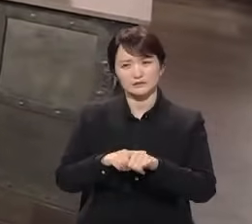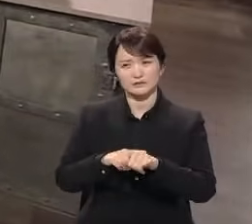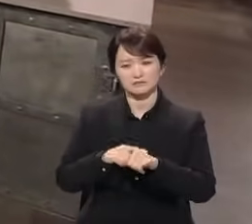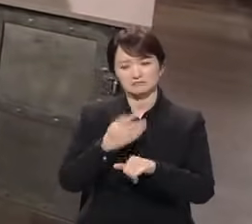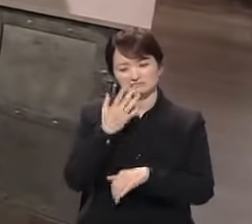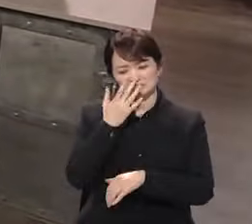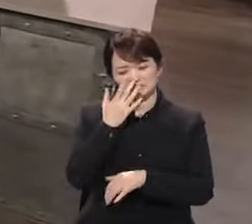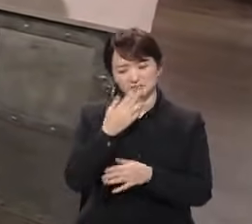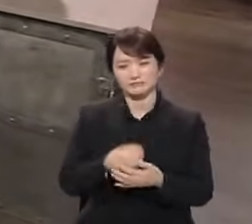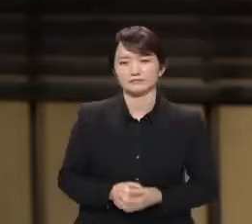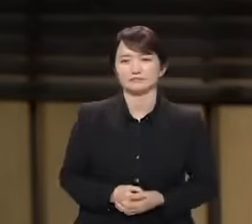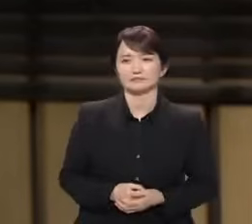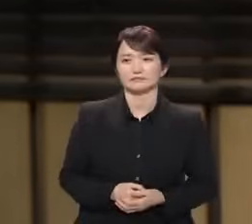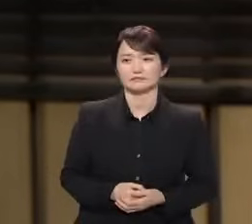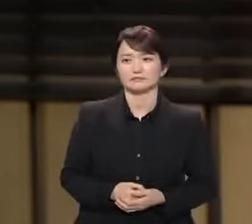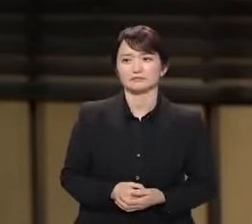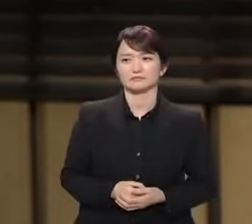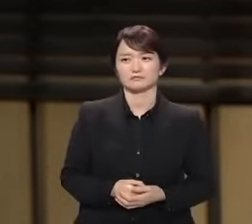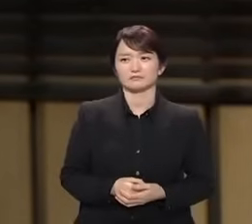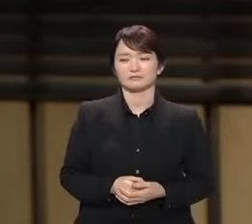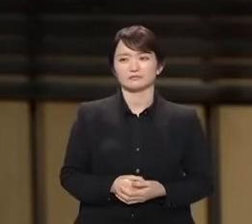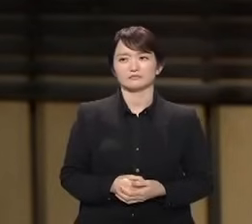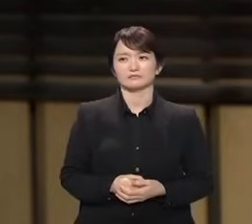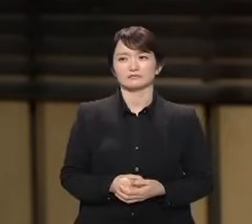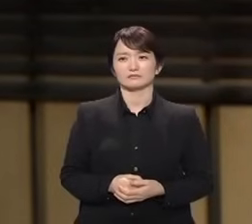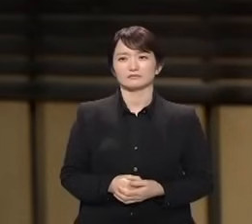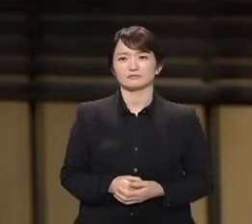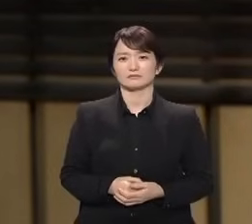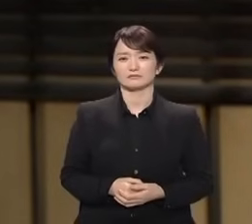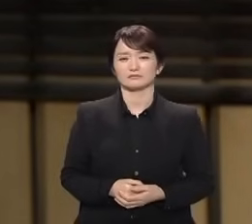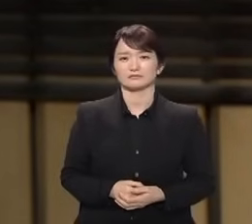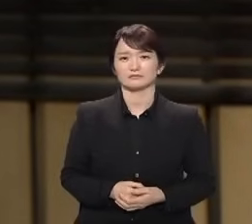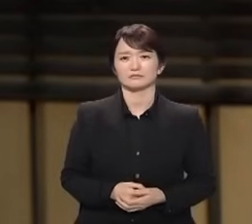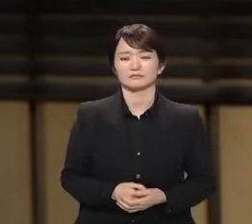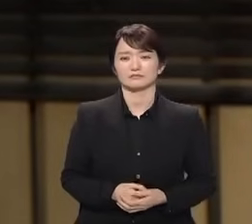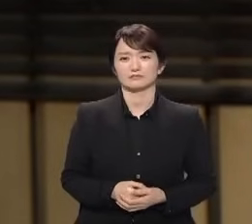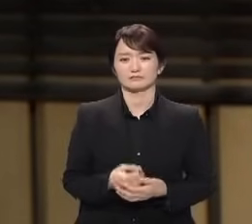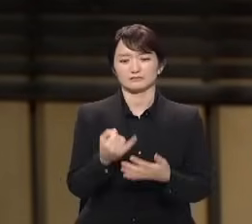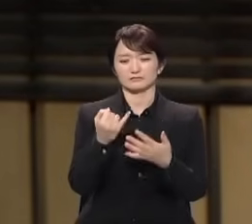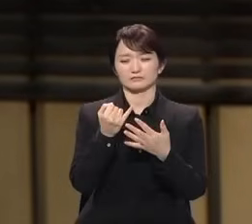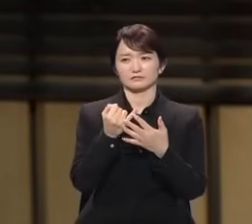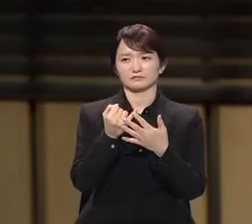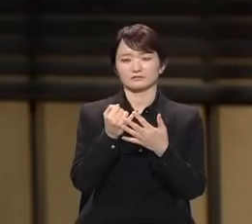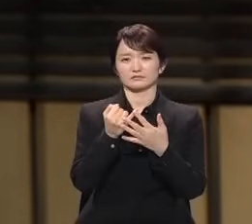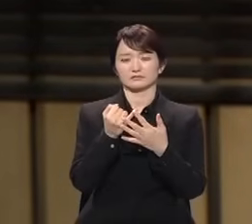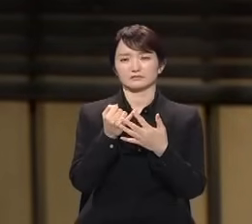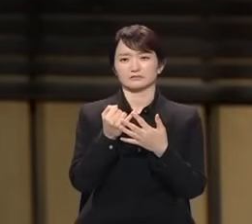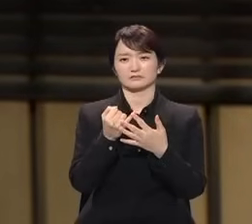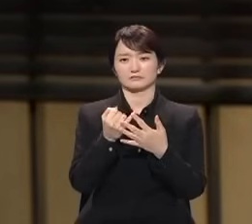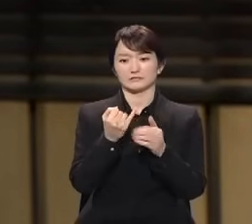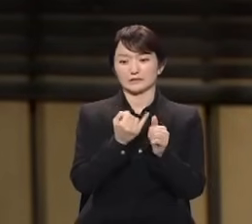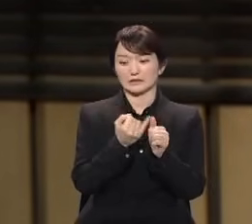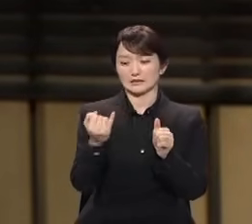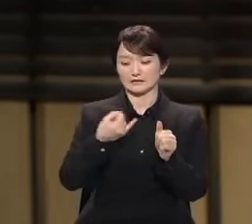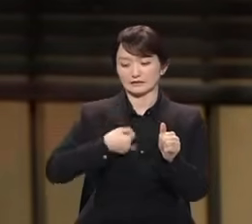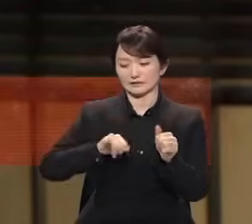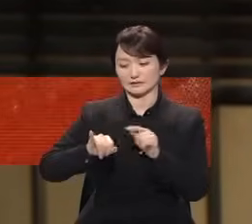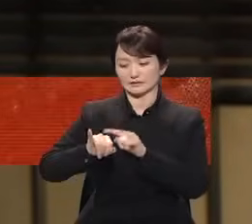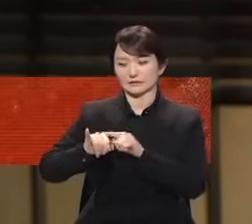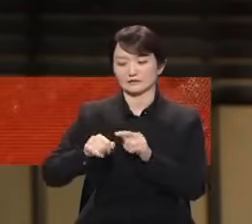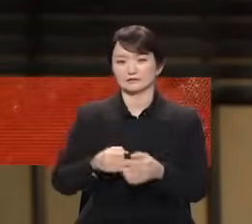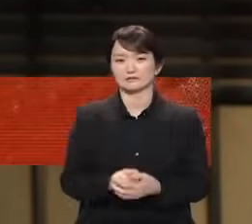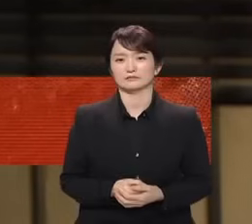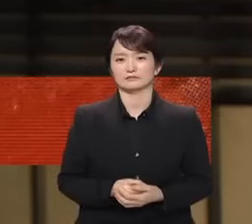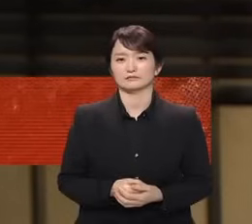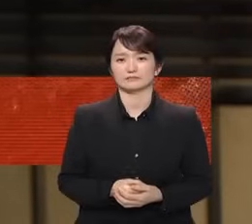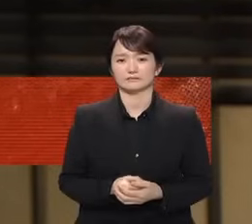둘이잖아요. 네. 하나는 자기 딸이고 하나는 아내의 딸이었어요. 둘째는. 그 두 딸에 대해서도 좀 차별하는 상황이 좀 됐던 것